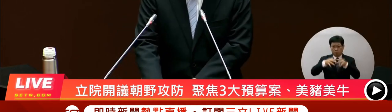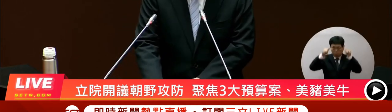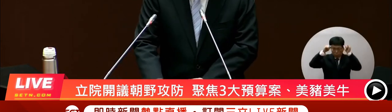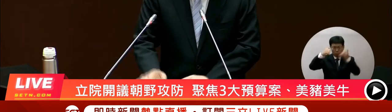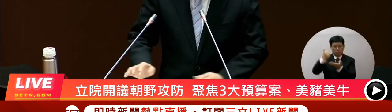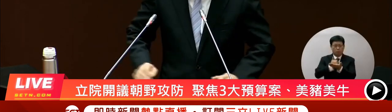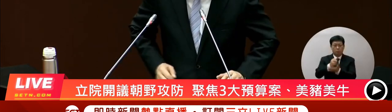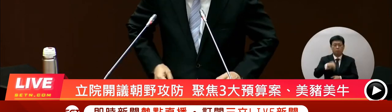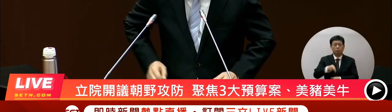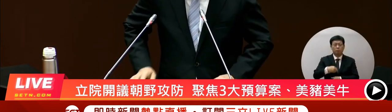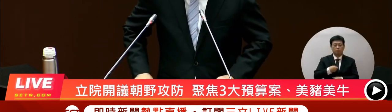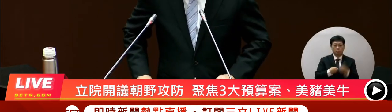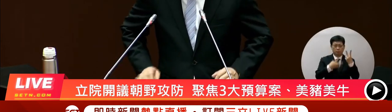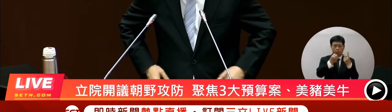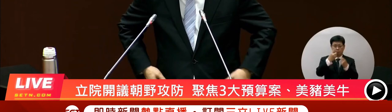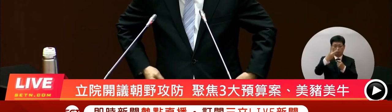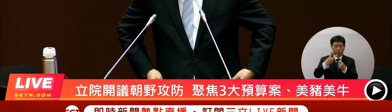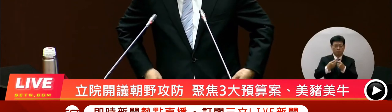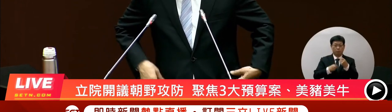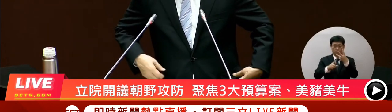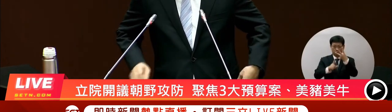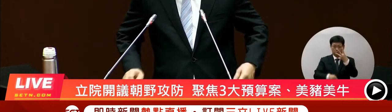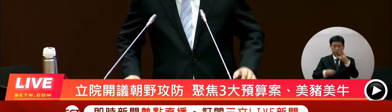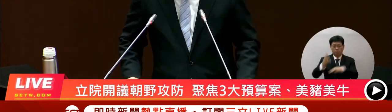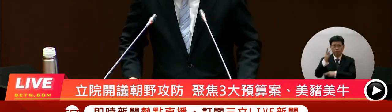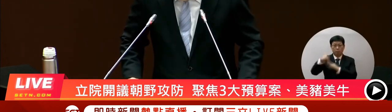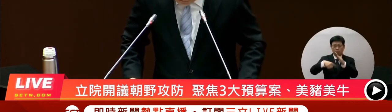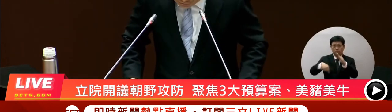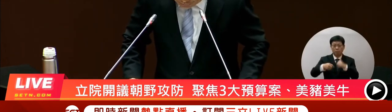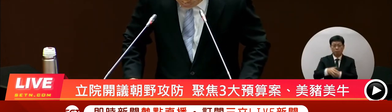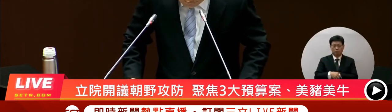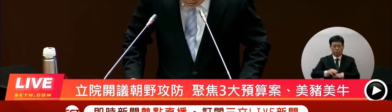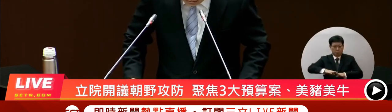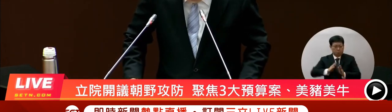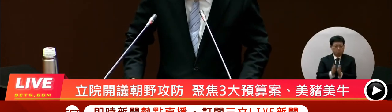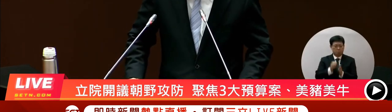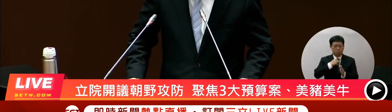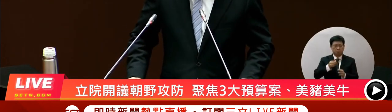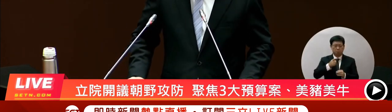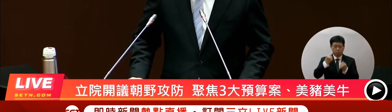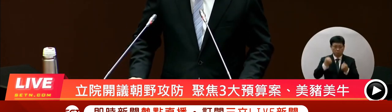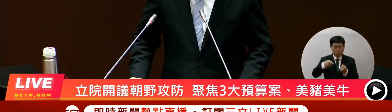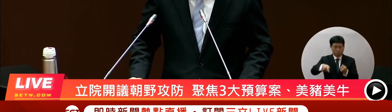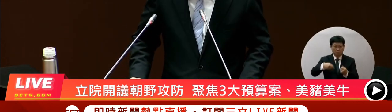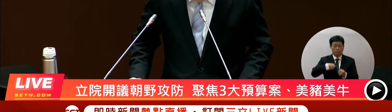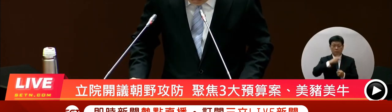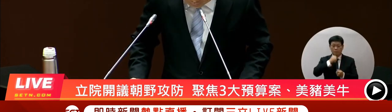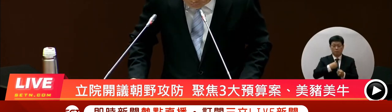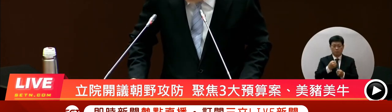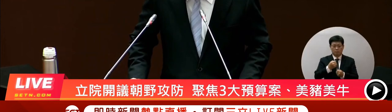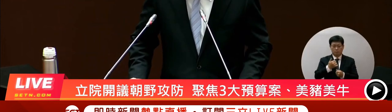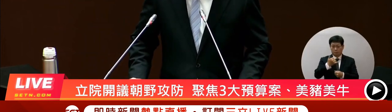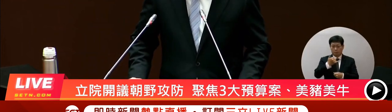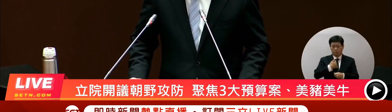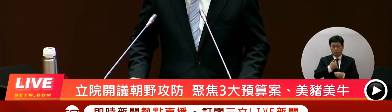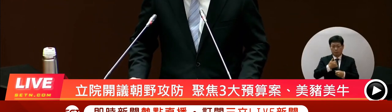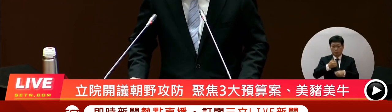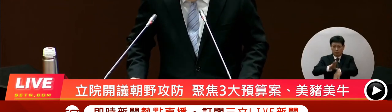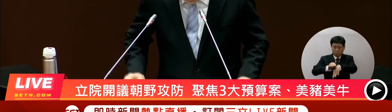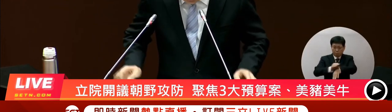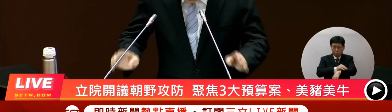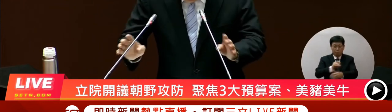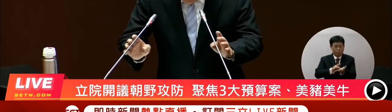口。2012年3月，行政院随即开放含莱克多巴胺的牛肉进